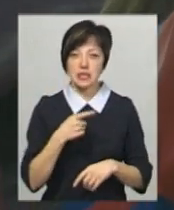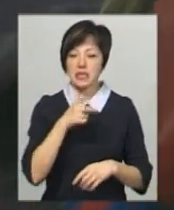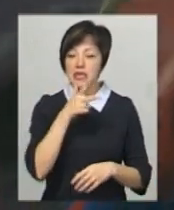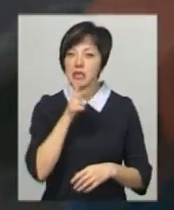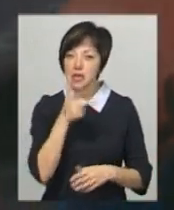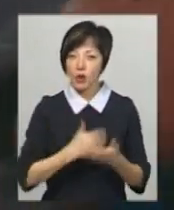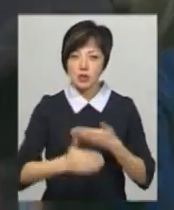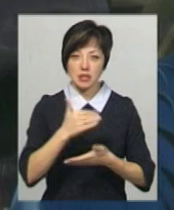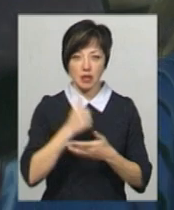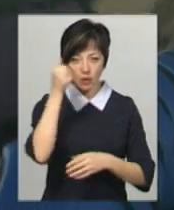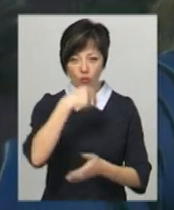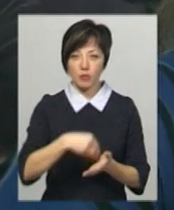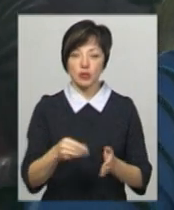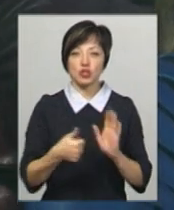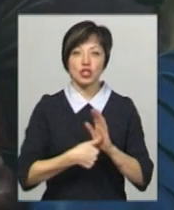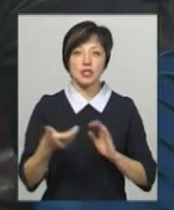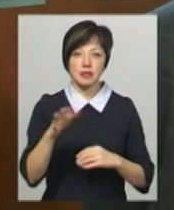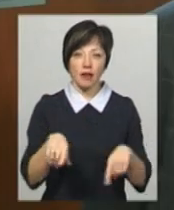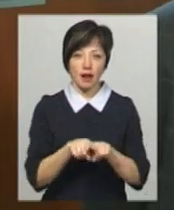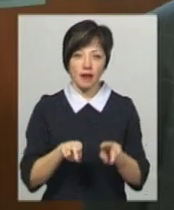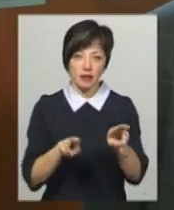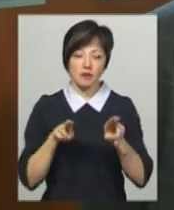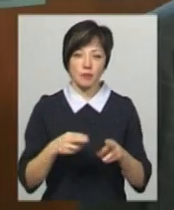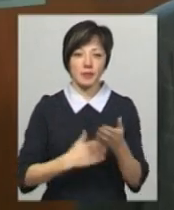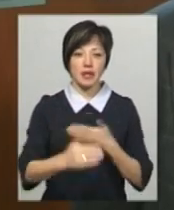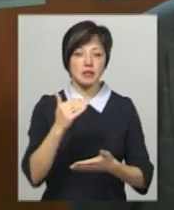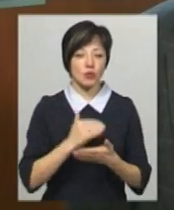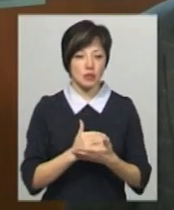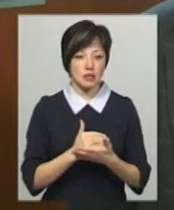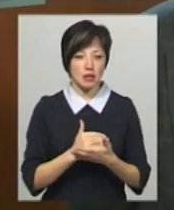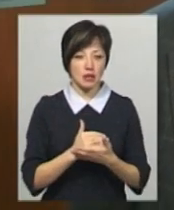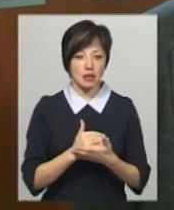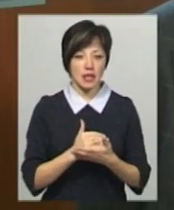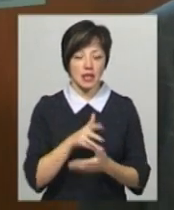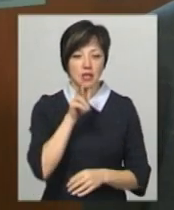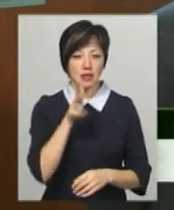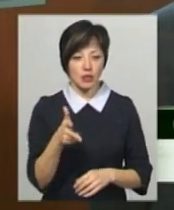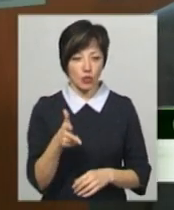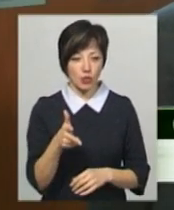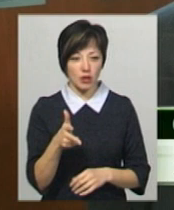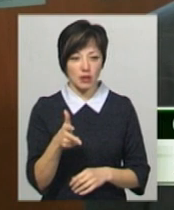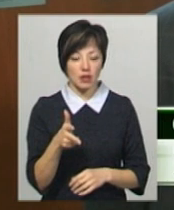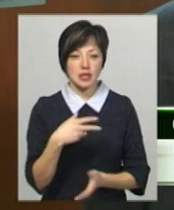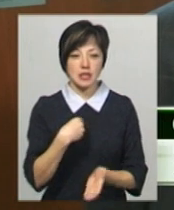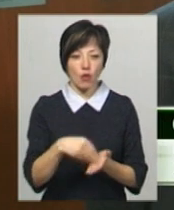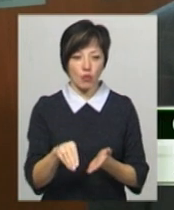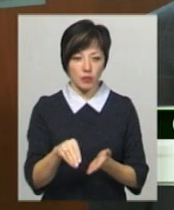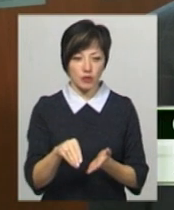останні роки купили стрільцям 6 таких гвинтівок. За останні 3 роки